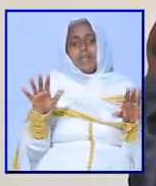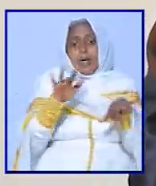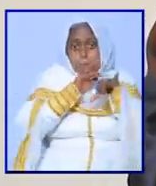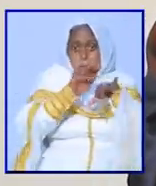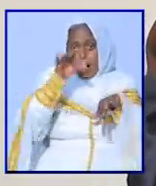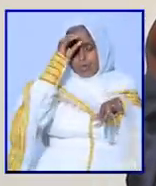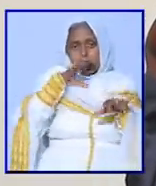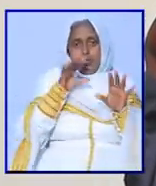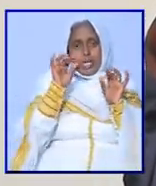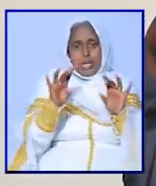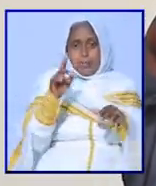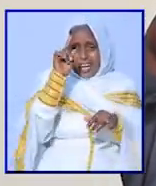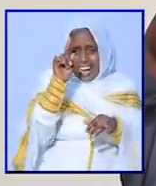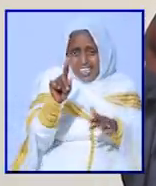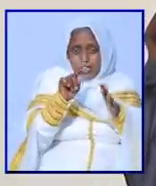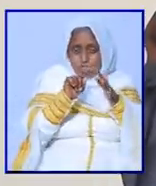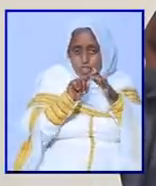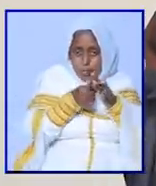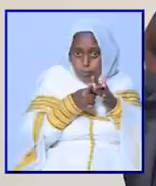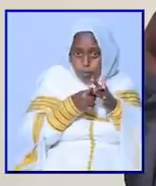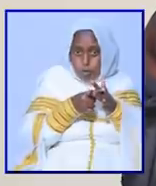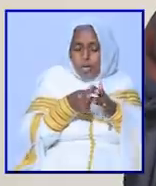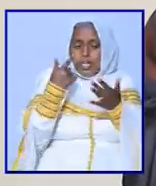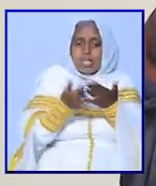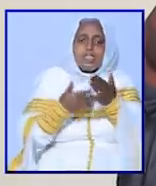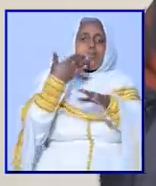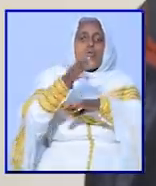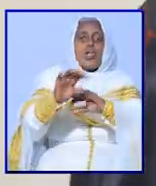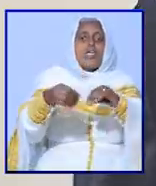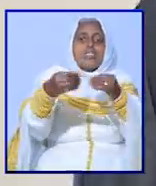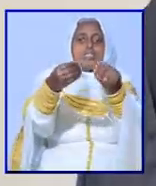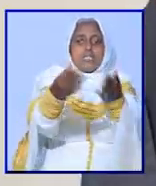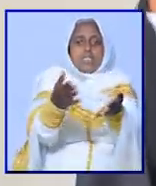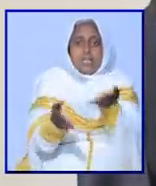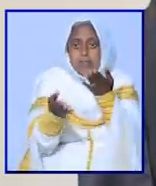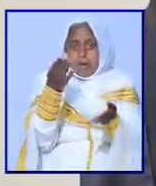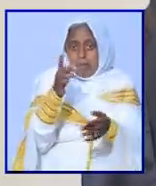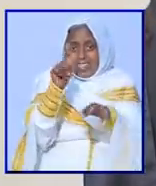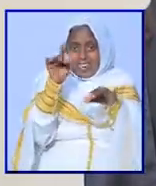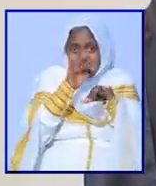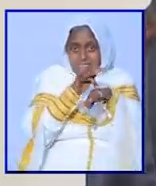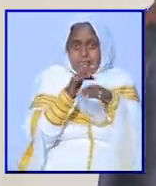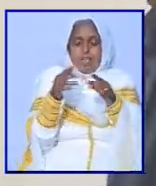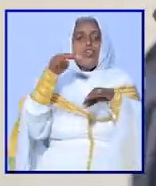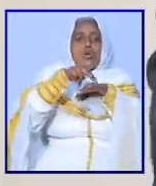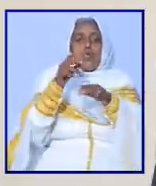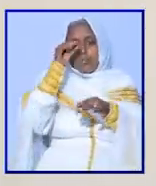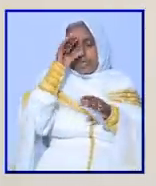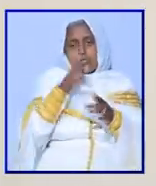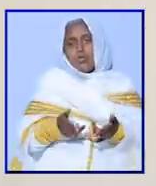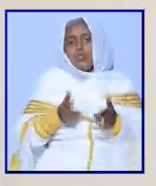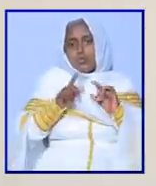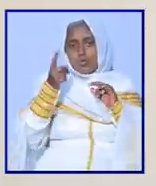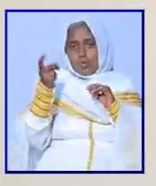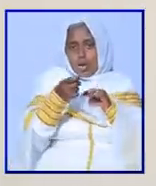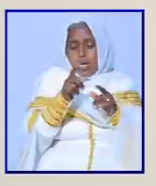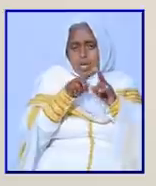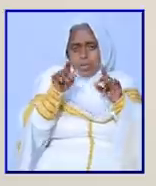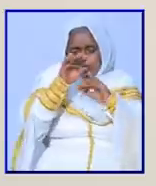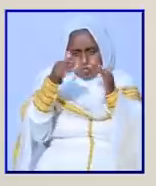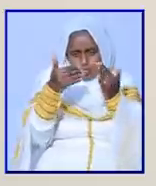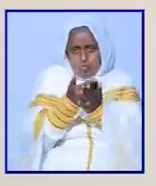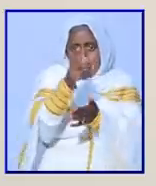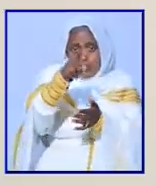የለም። ባዶ ሰው ከአንድ ጀምሮ እዛ በኋላ ይሰጣል። ምናልባት አንድ ላይ የቆመ ሰው ይኖር